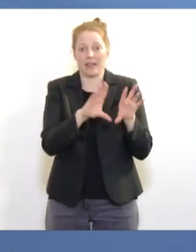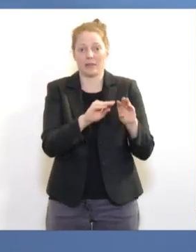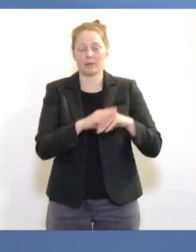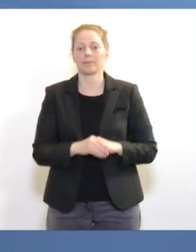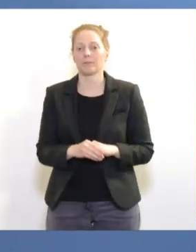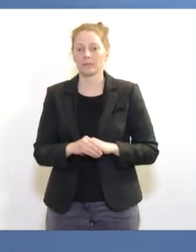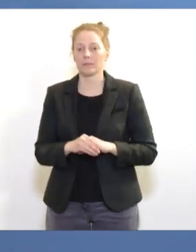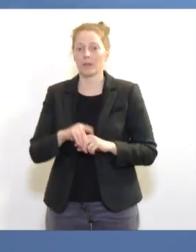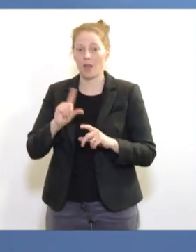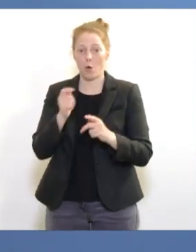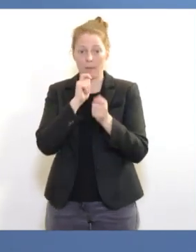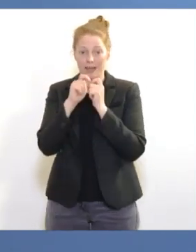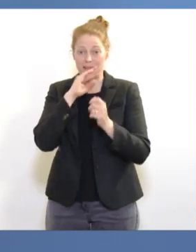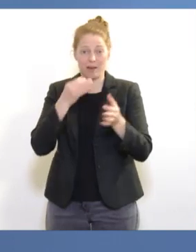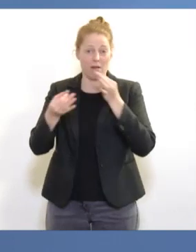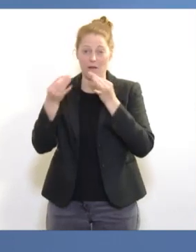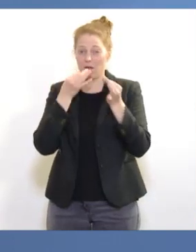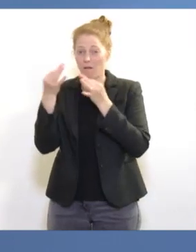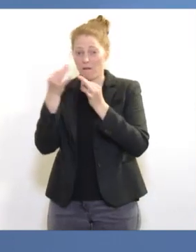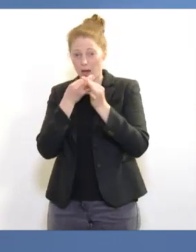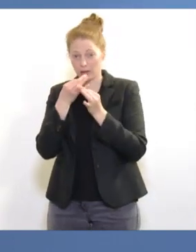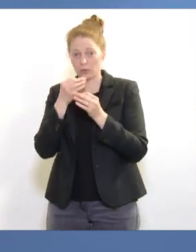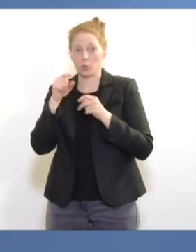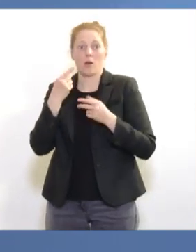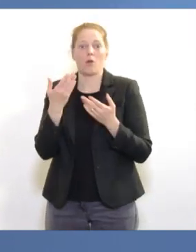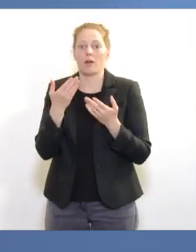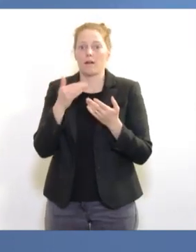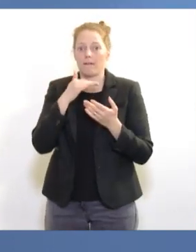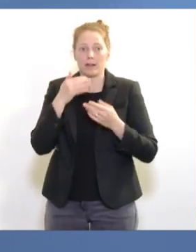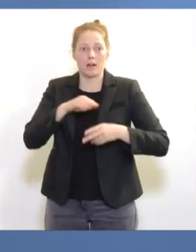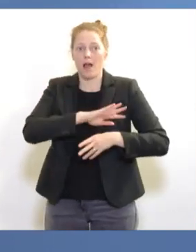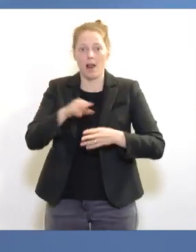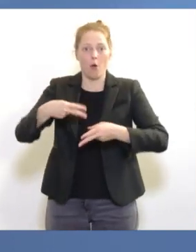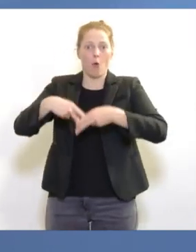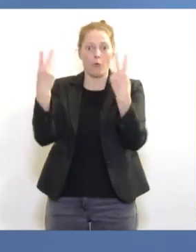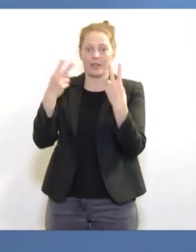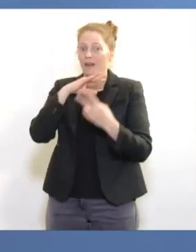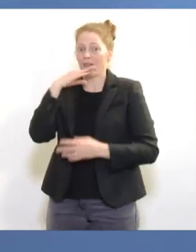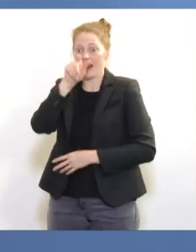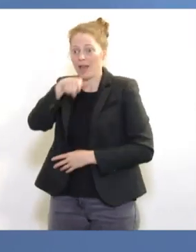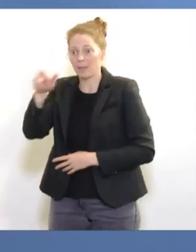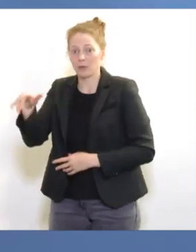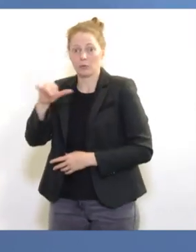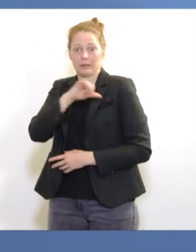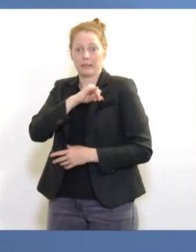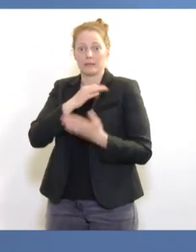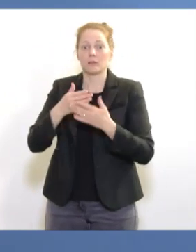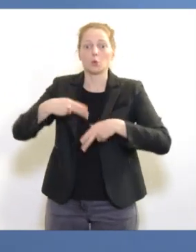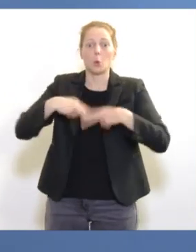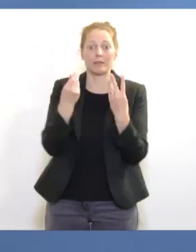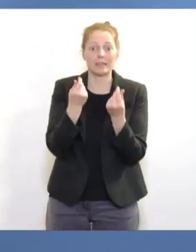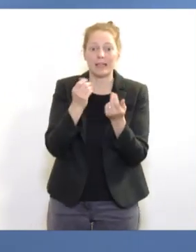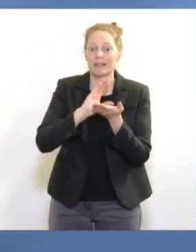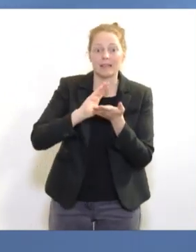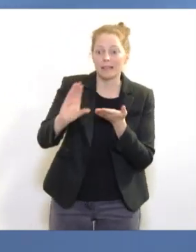uns rückgedrungen sind, und natürlich die große Öffentlichkeit, die auch will wissen, wer mit diesen öffentlichen Suchen geschieht und